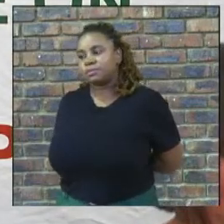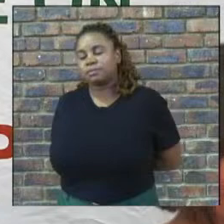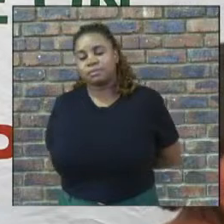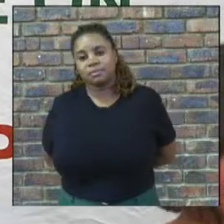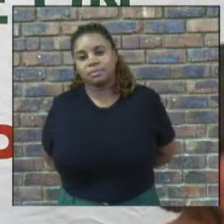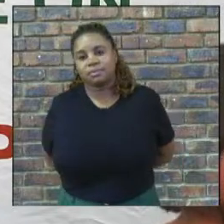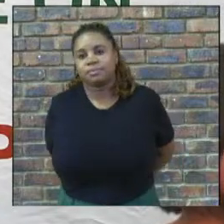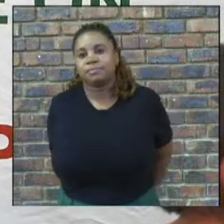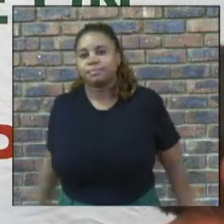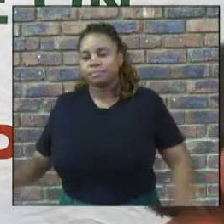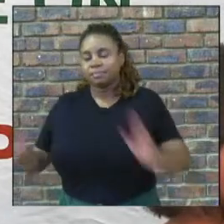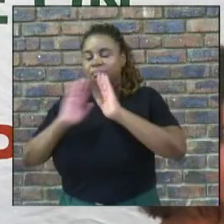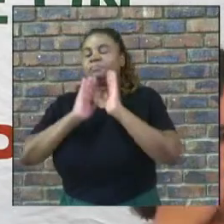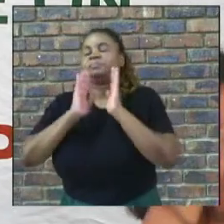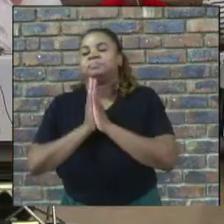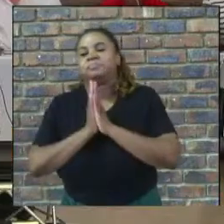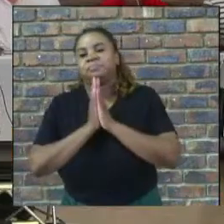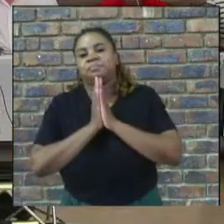Amen.